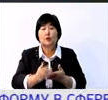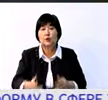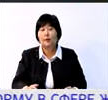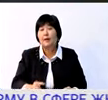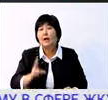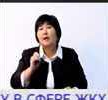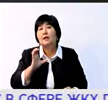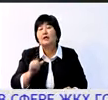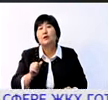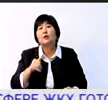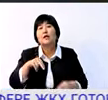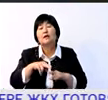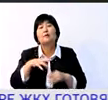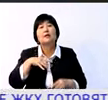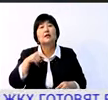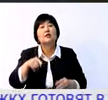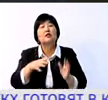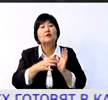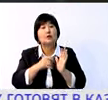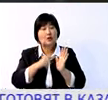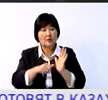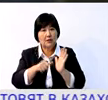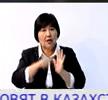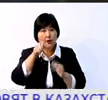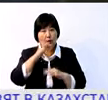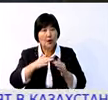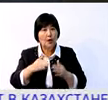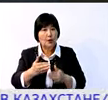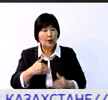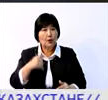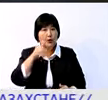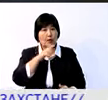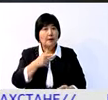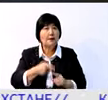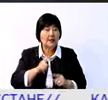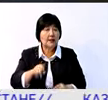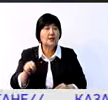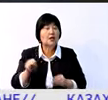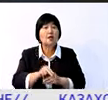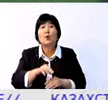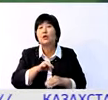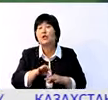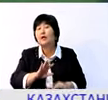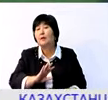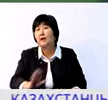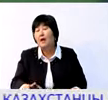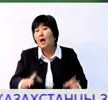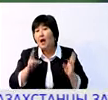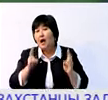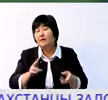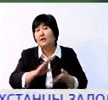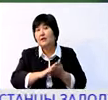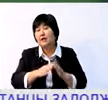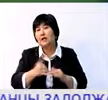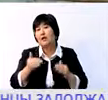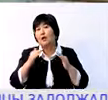станция была построена в 1976 году. До текущего момента здесь ремонты не проводились. Аварийное состояние